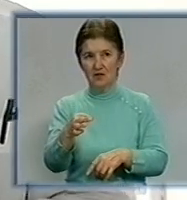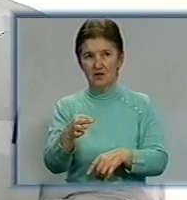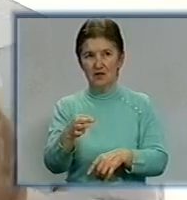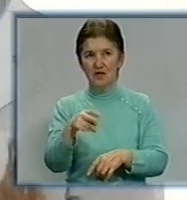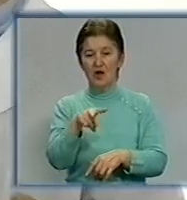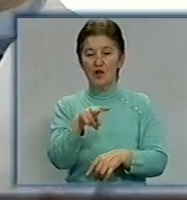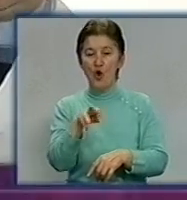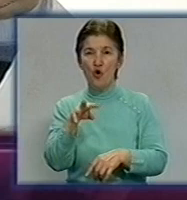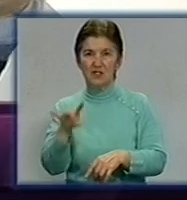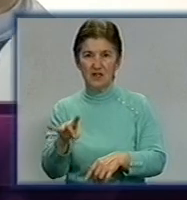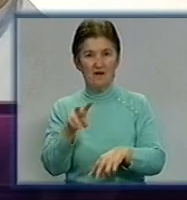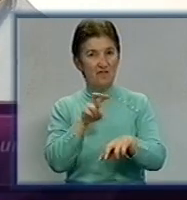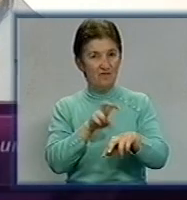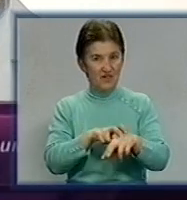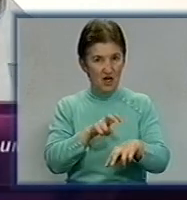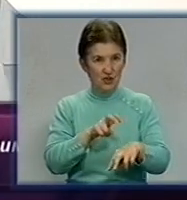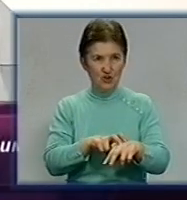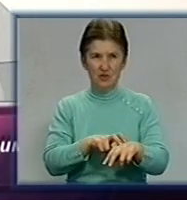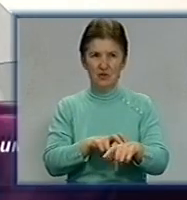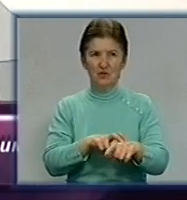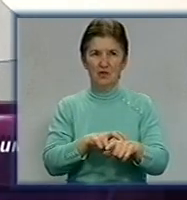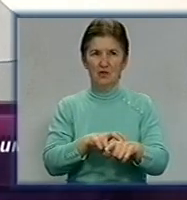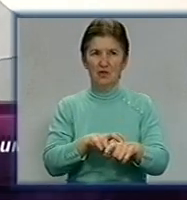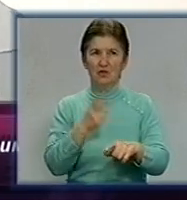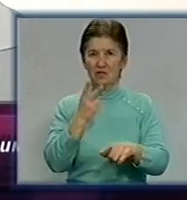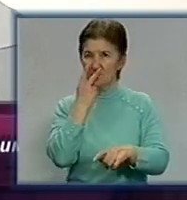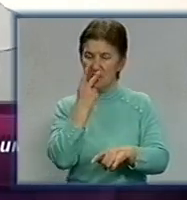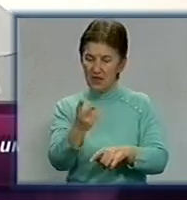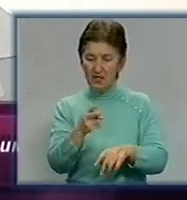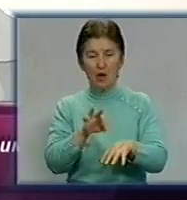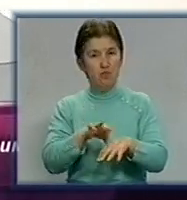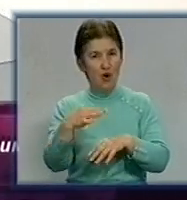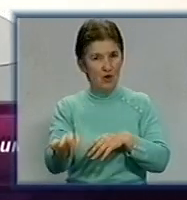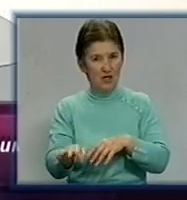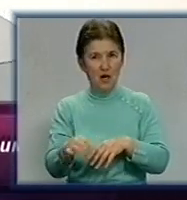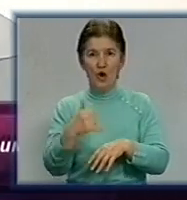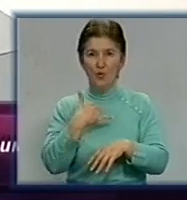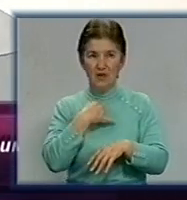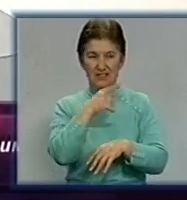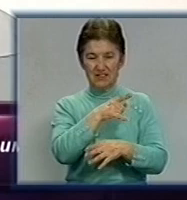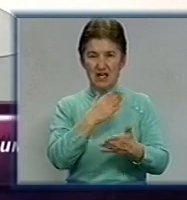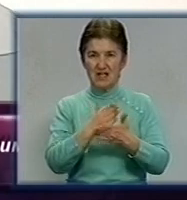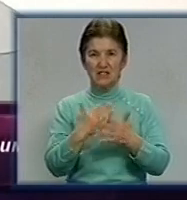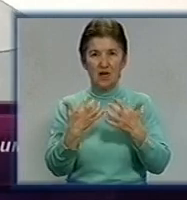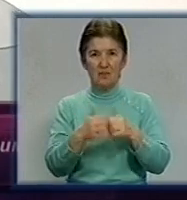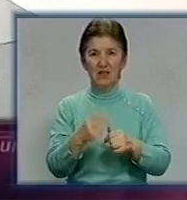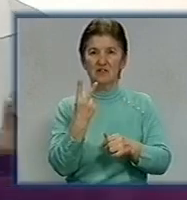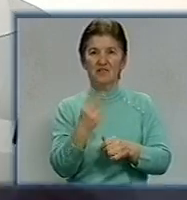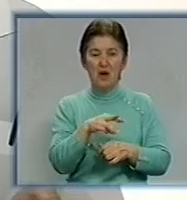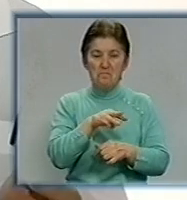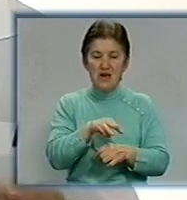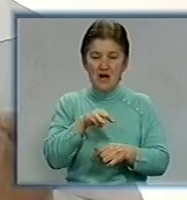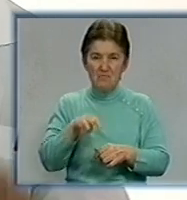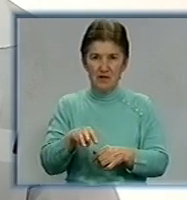лору врача, якщо це осмотрюється носоглотка, то це дуже больно. Нашим апаратом, який має 2,5 міліметри толщину,